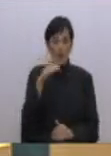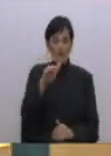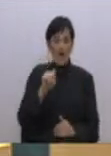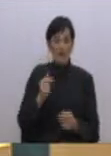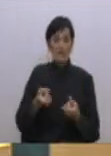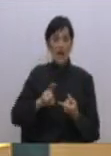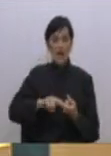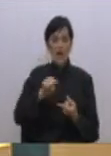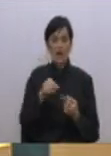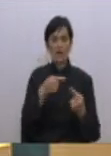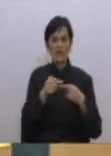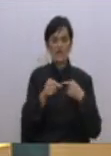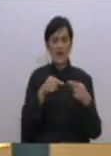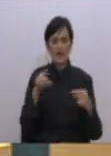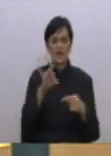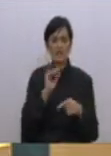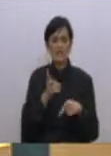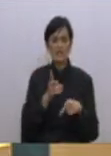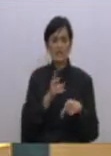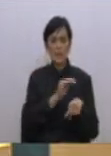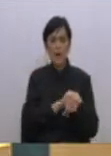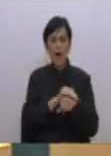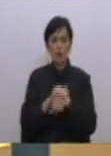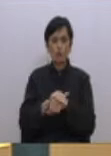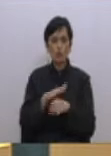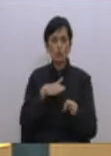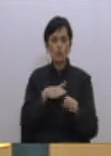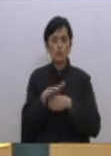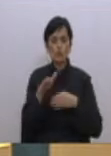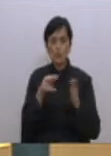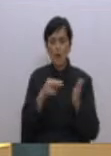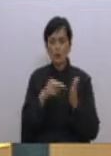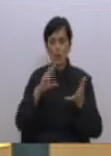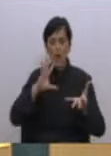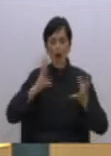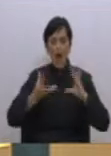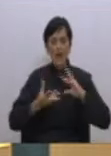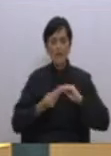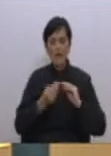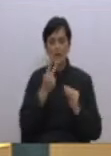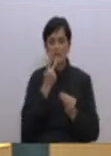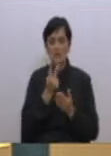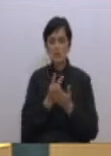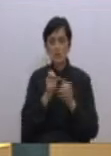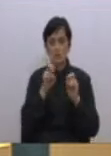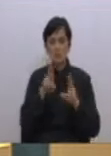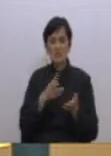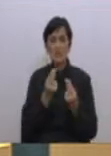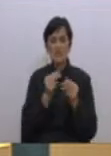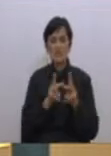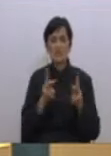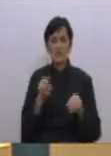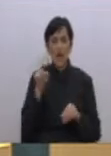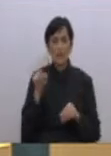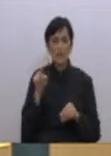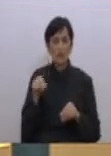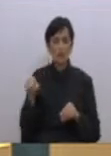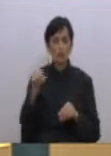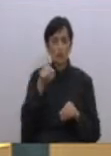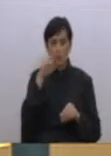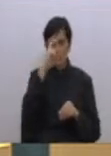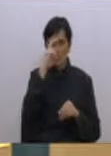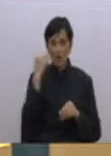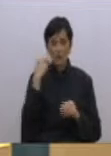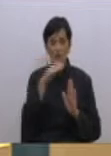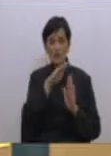დაკავშირებით სხვადასხვა რისკ ფაქტორების სრულფასოვანი ანალიზის მიზნით მიზანშეწონილია ფინანსთა სამთავრობის